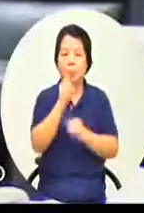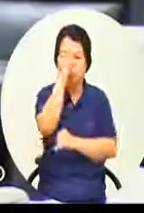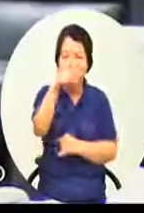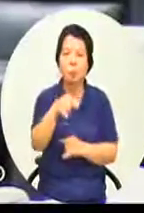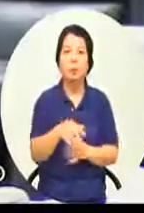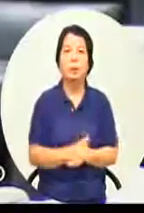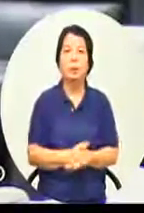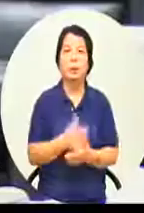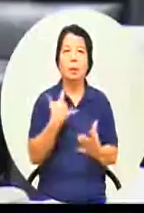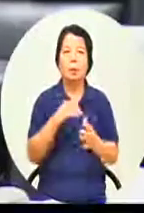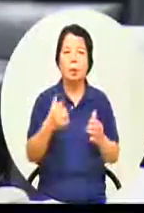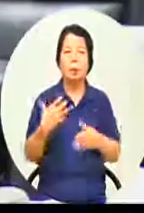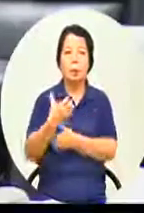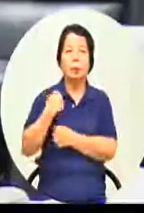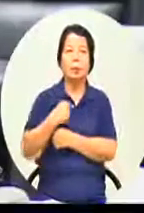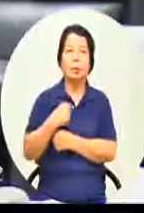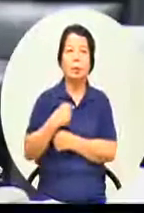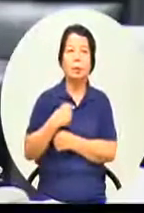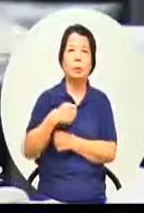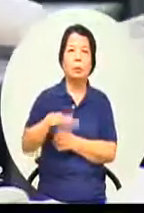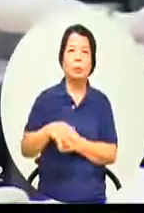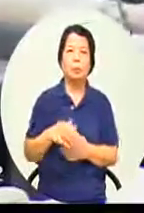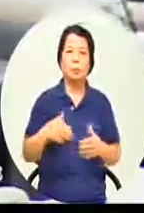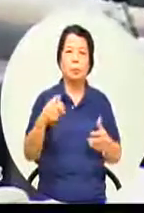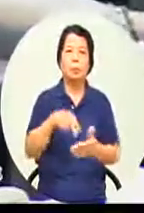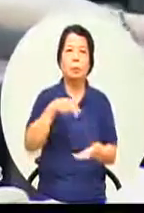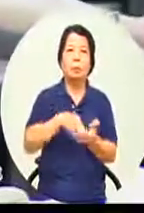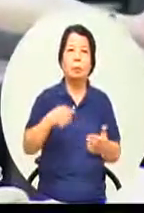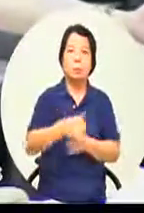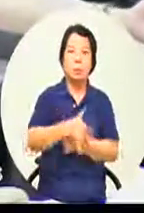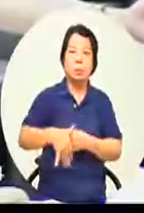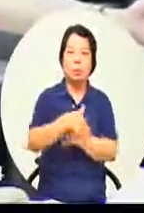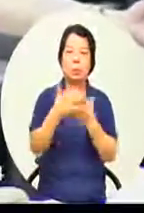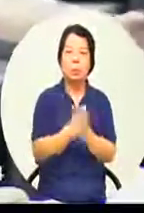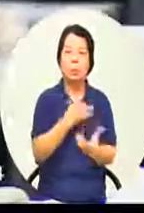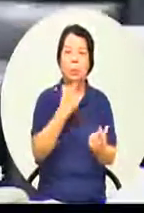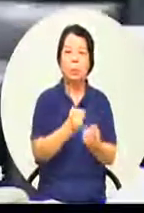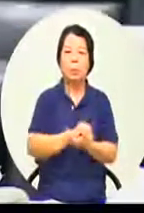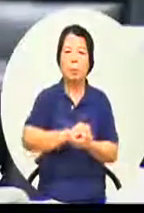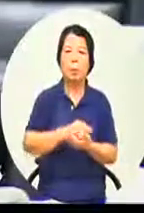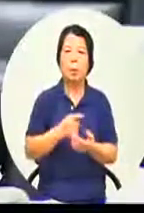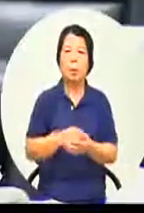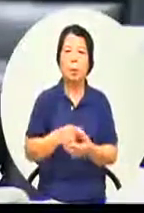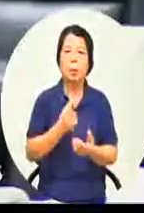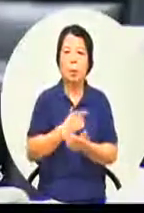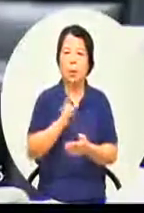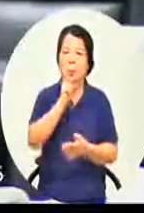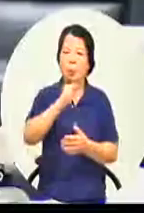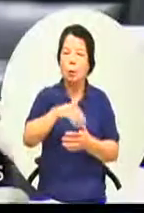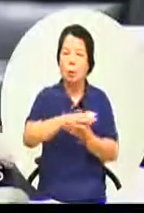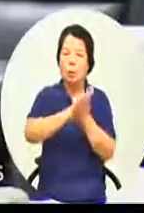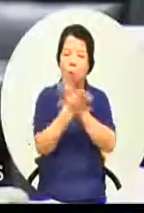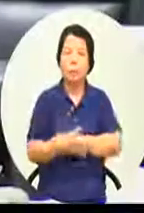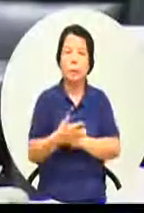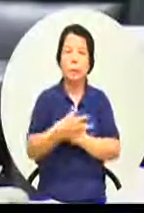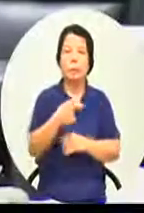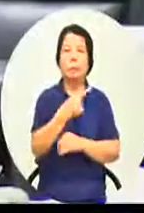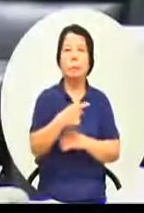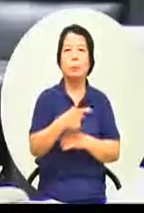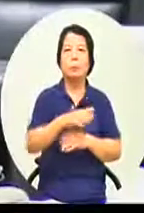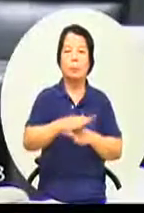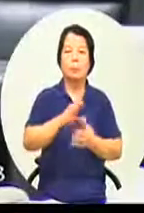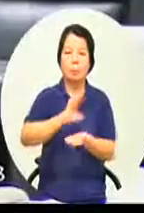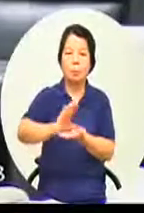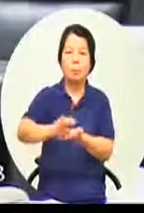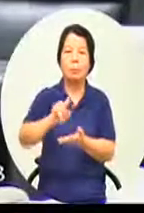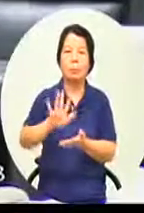的，这个某一个立委出来。马上讲就马上规划，马上变停车场。这个我就得爱公杯冷当啊，这边来了，这边来。所